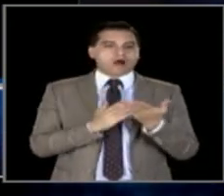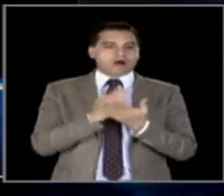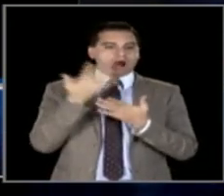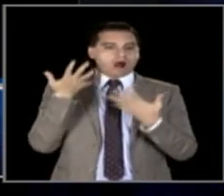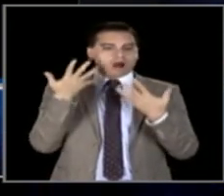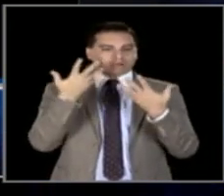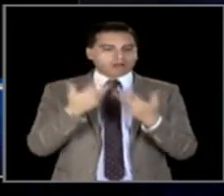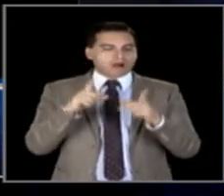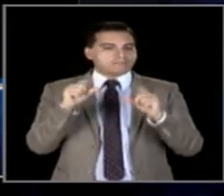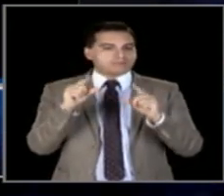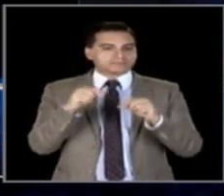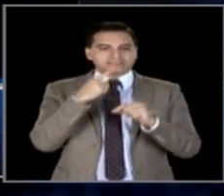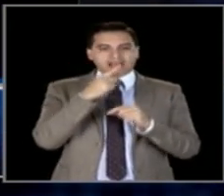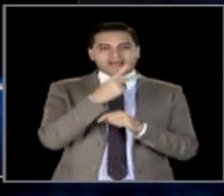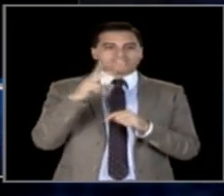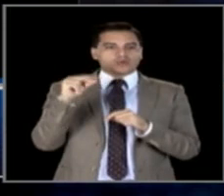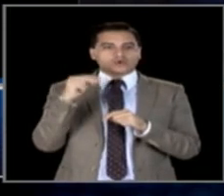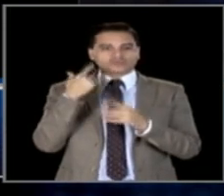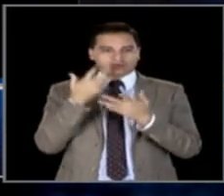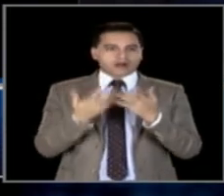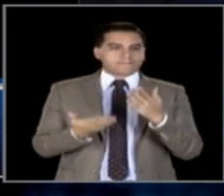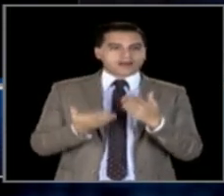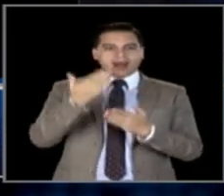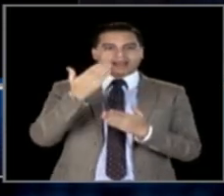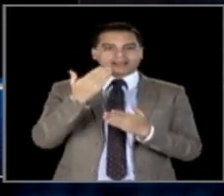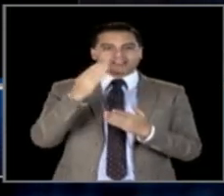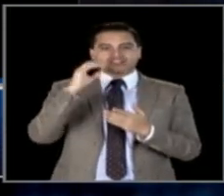القياسية عام 2020؟